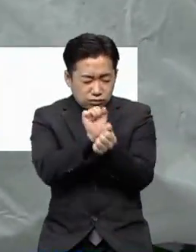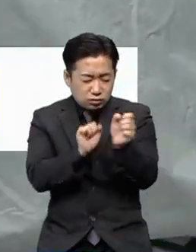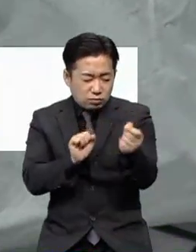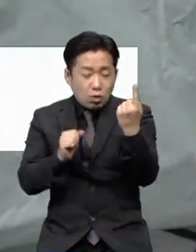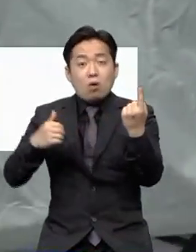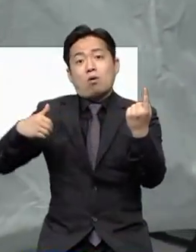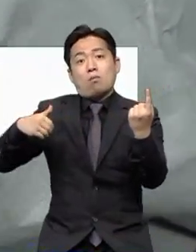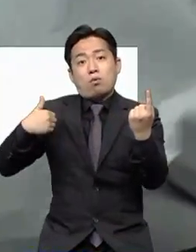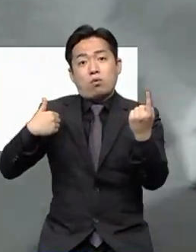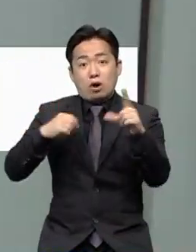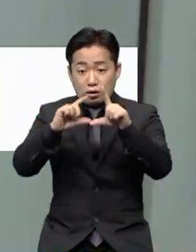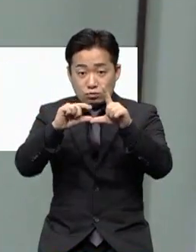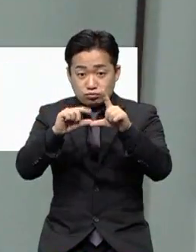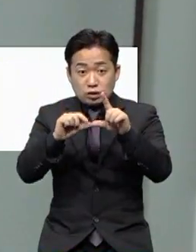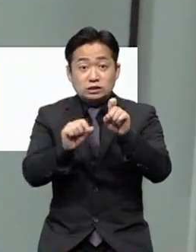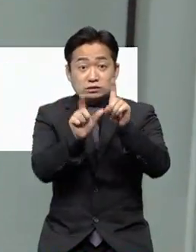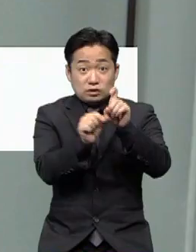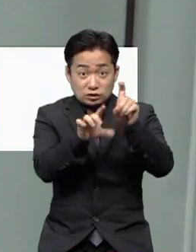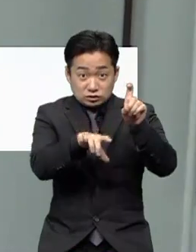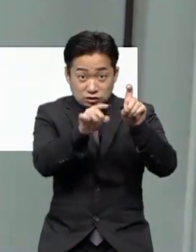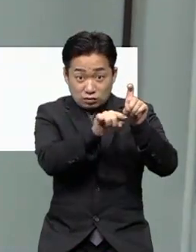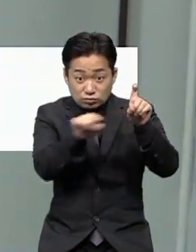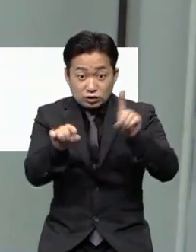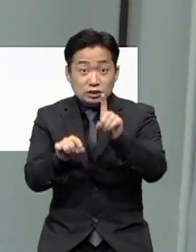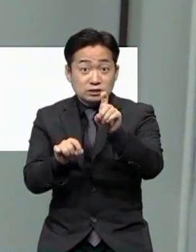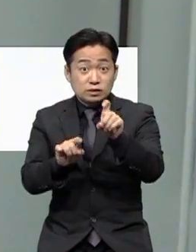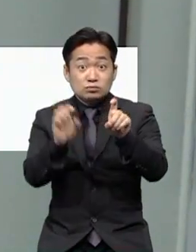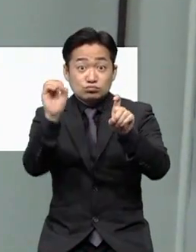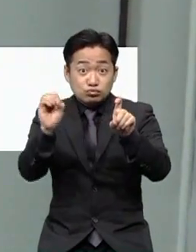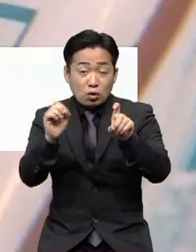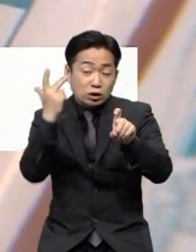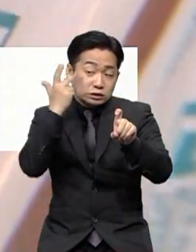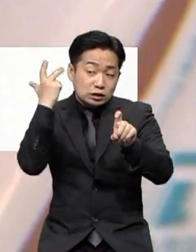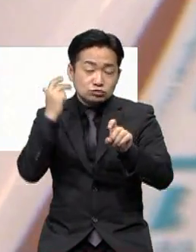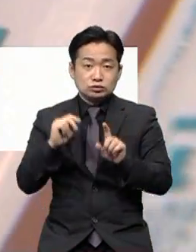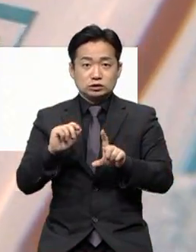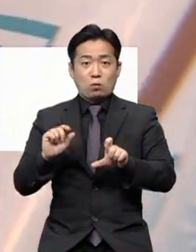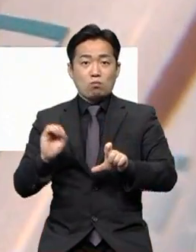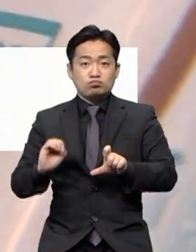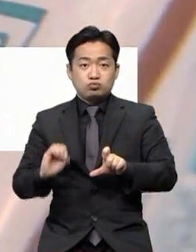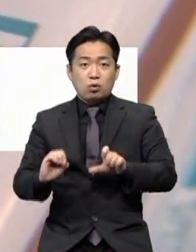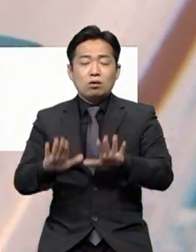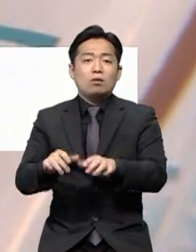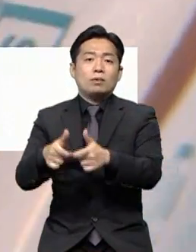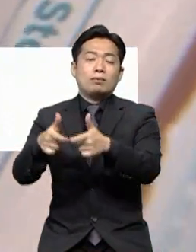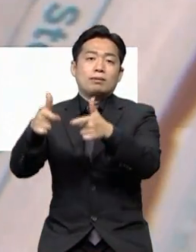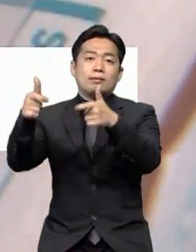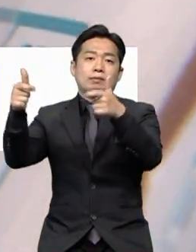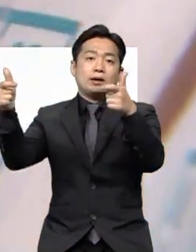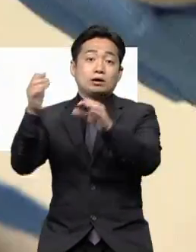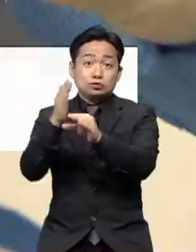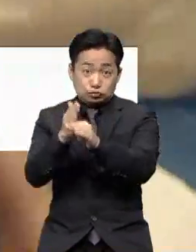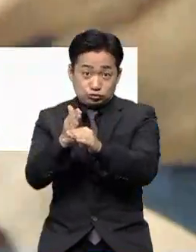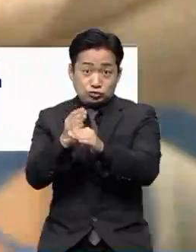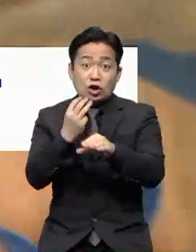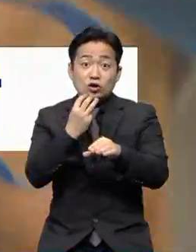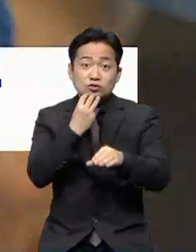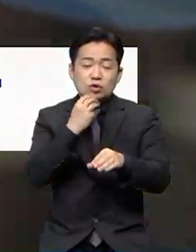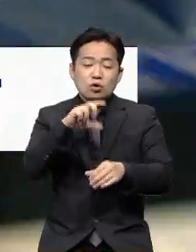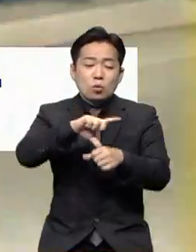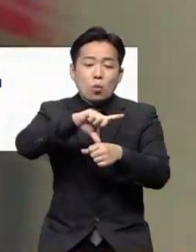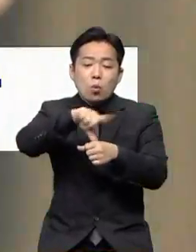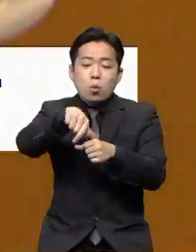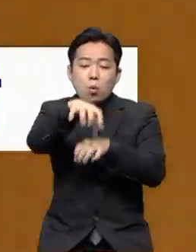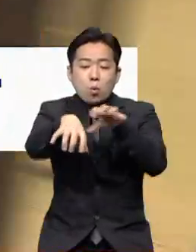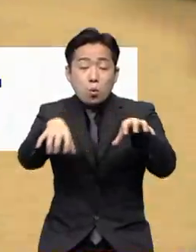없는 비율도 11월 첫 주 11%에서 지난주 15%로 높아졌습니다. 특히 수도권의 경우